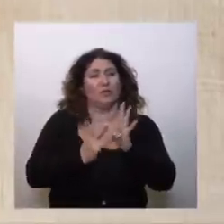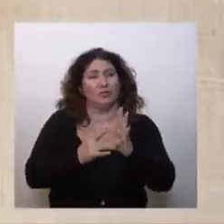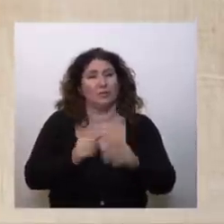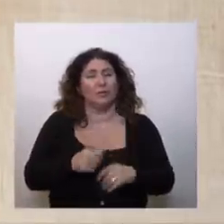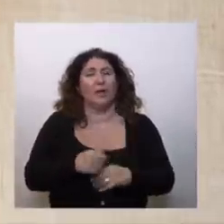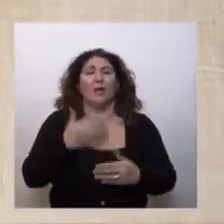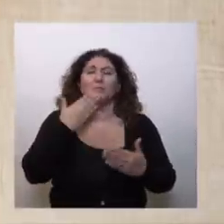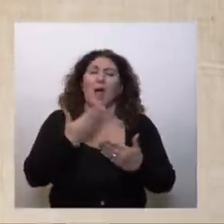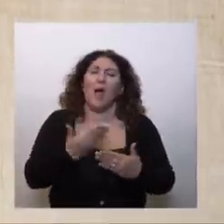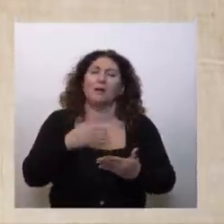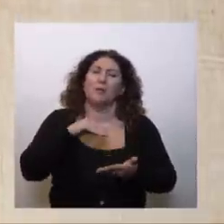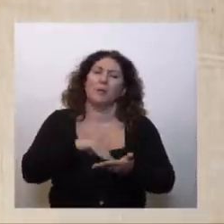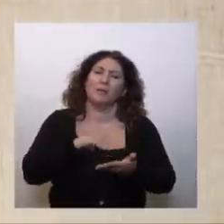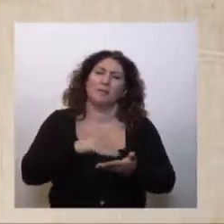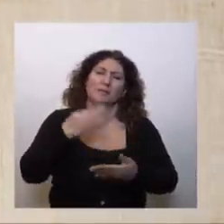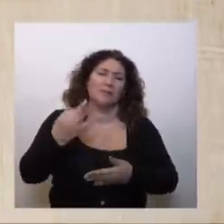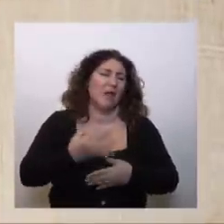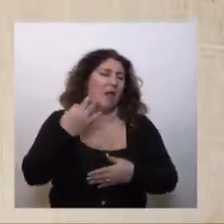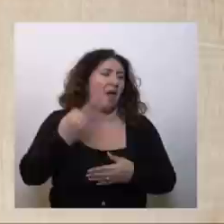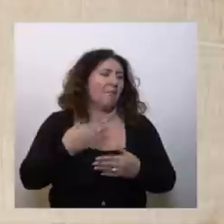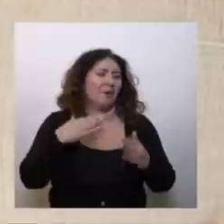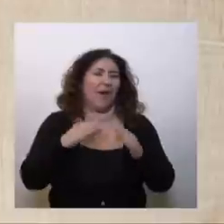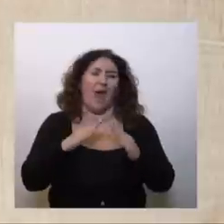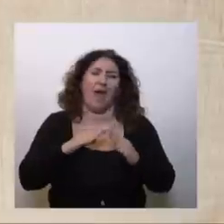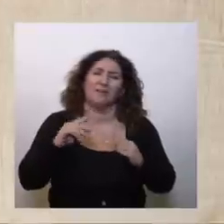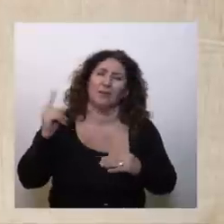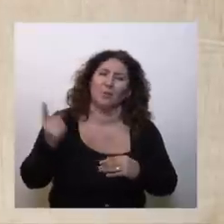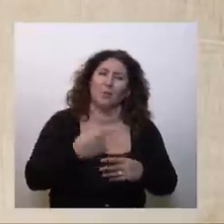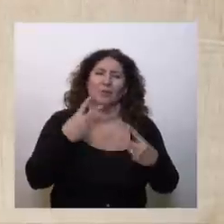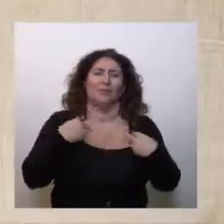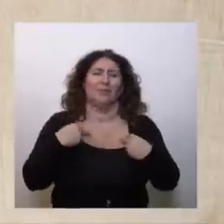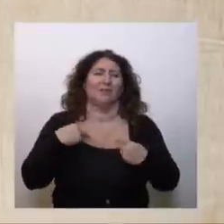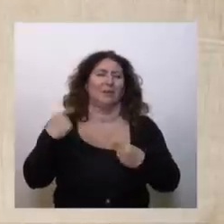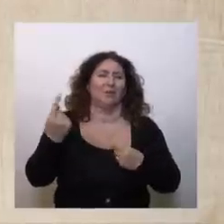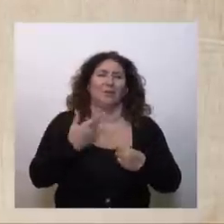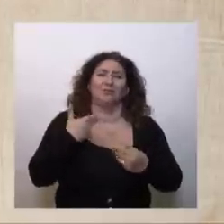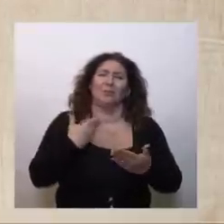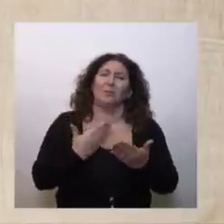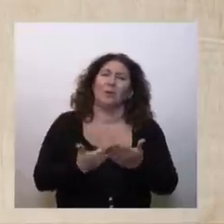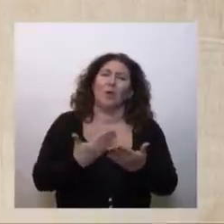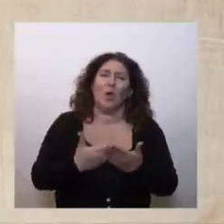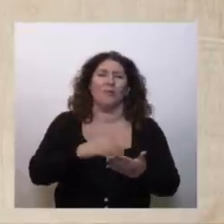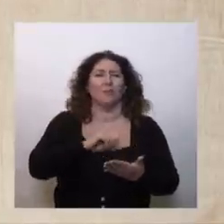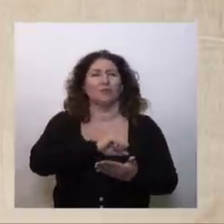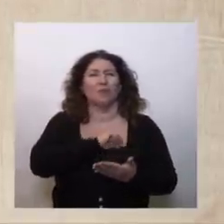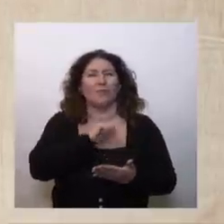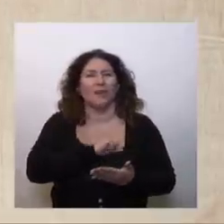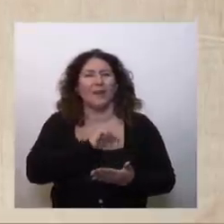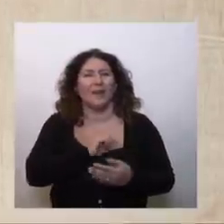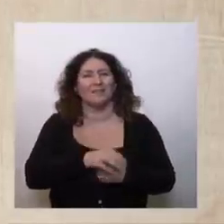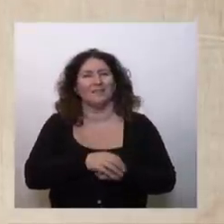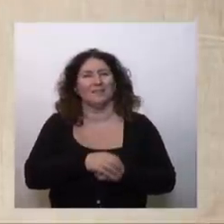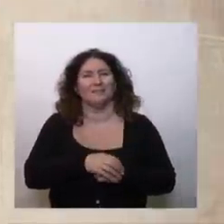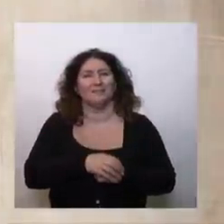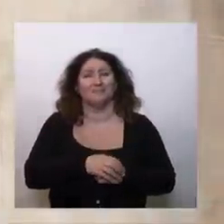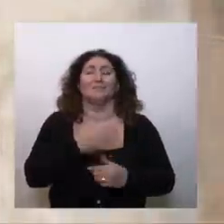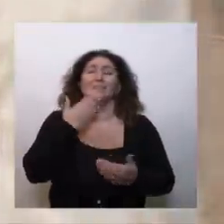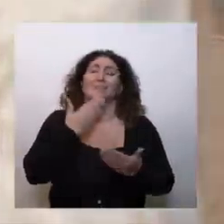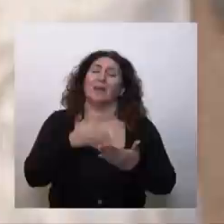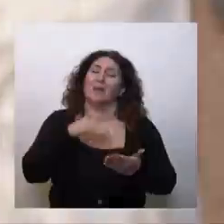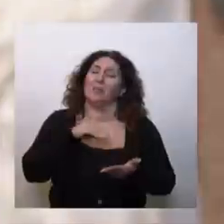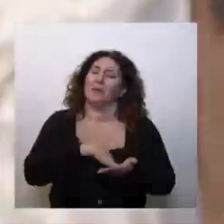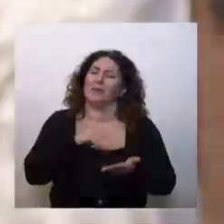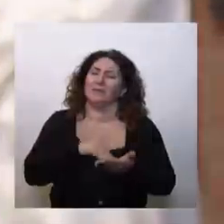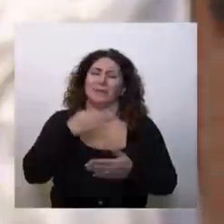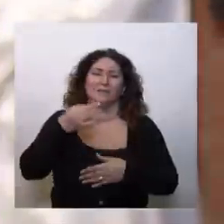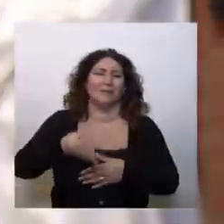ogni casa e in ogni vita, dove c'è la prova, c'è la sofferenza. È presente quando la Chiesa è